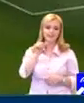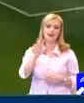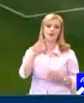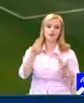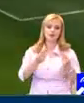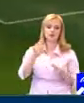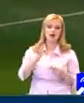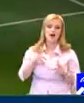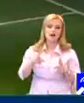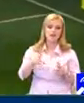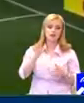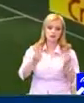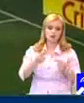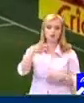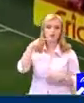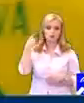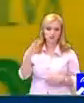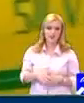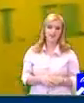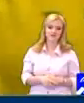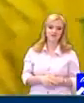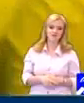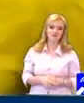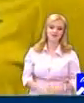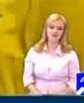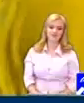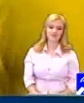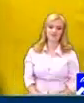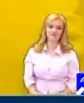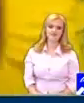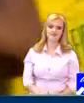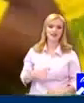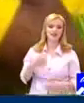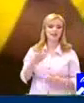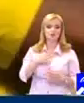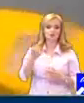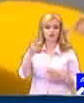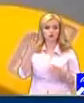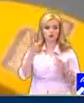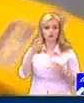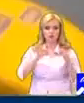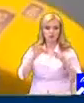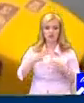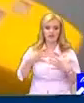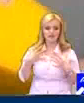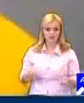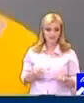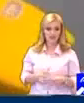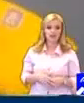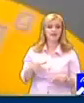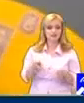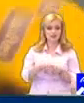pe 17 iunie cu Elveția, în direct la TVR1 și TVR HD. Da, 100% de nou. Mais feliz, feliz